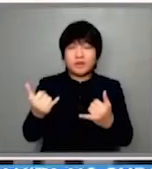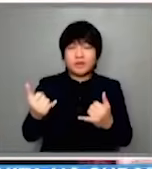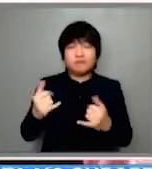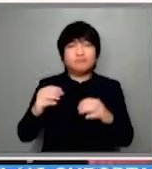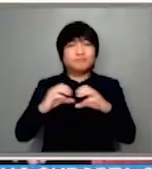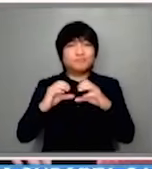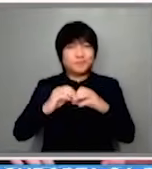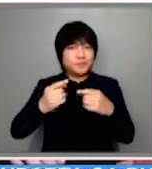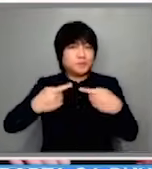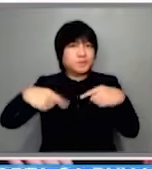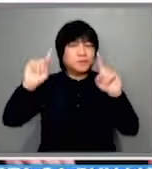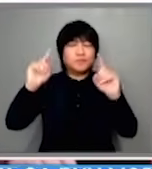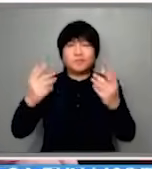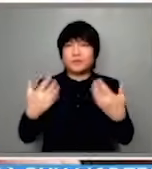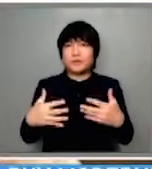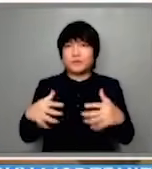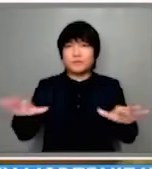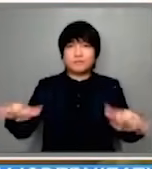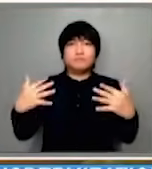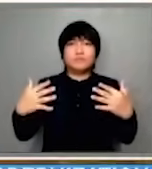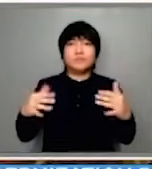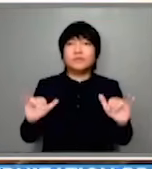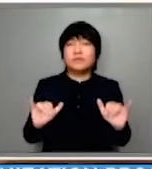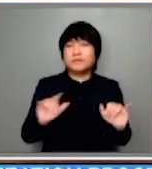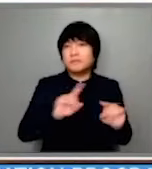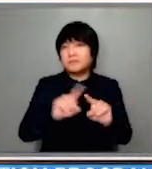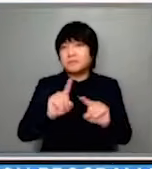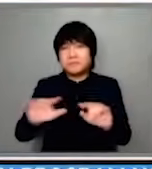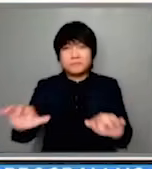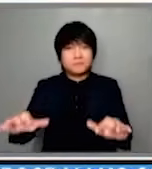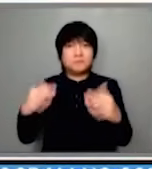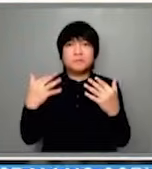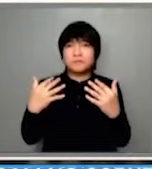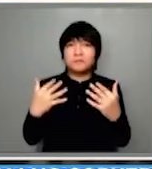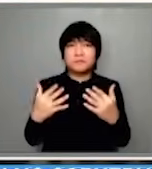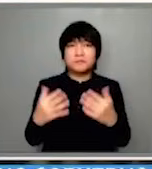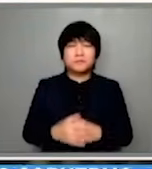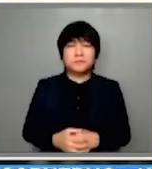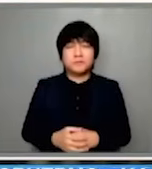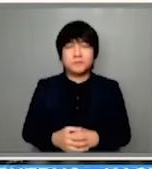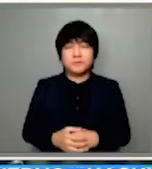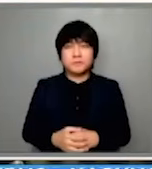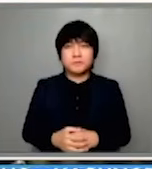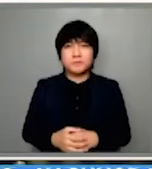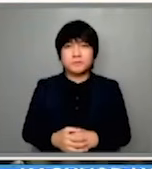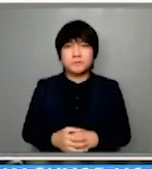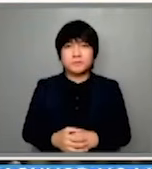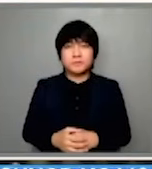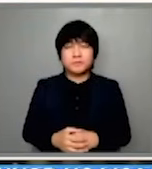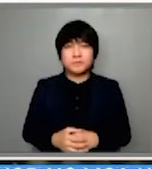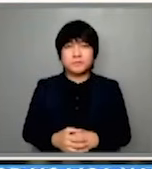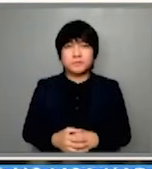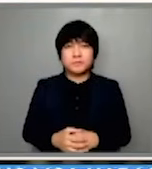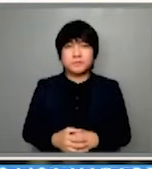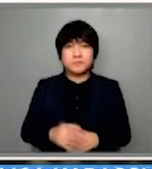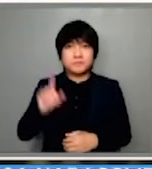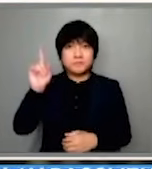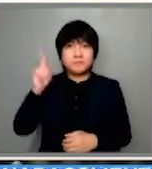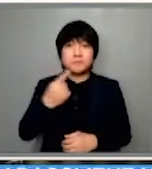at naitawid din sa iba't ibang hamon at ang kanyang laging sandigan. Stand for truth.